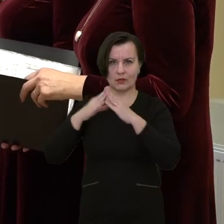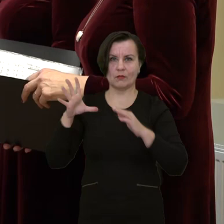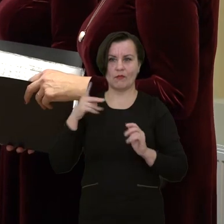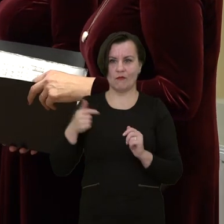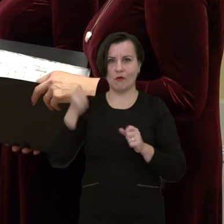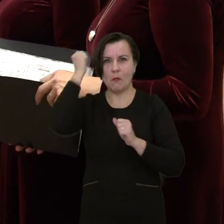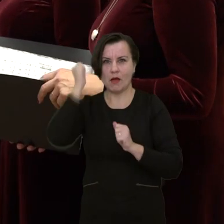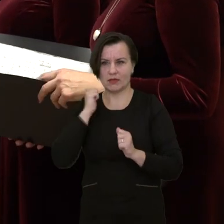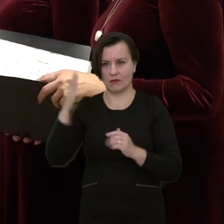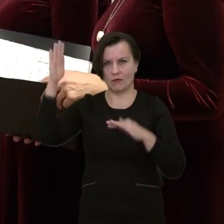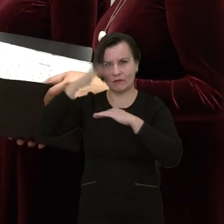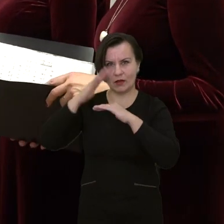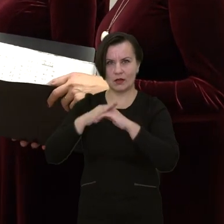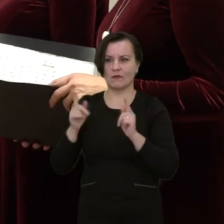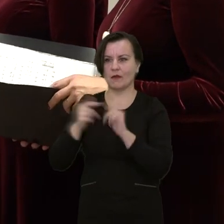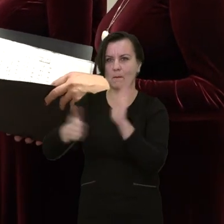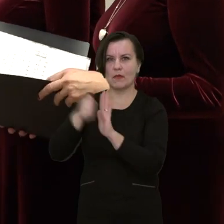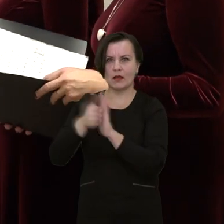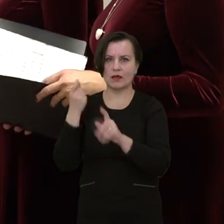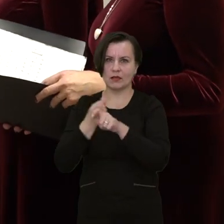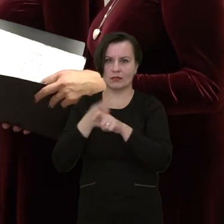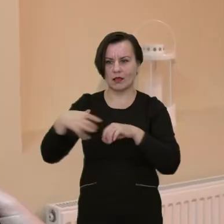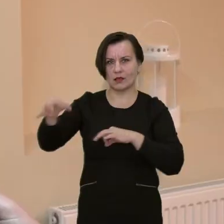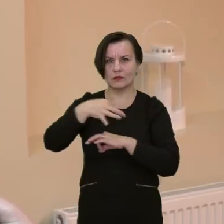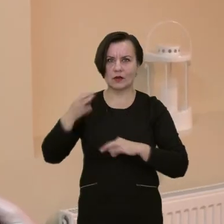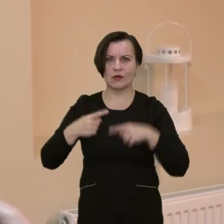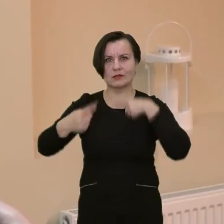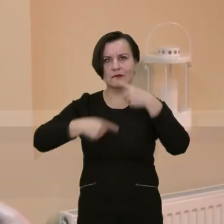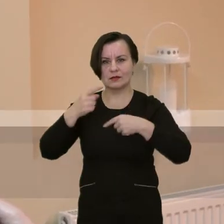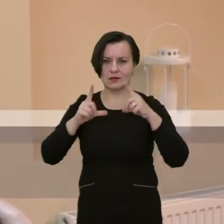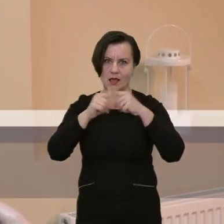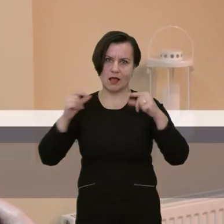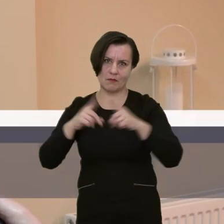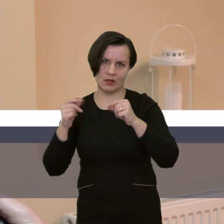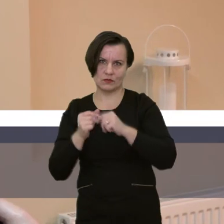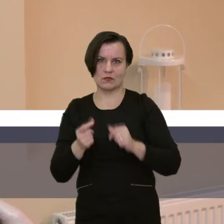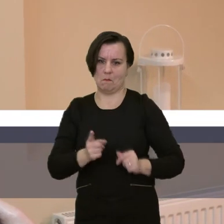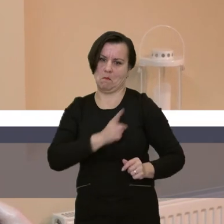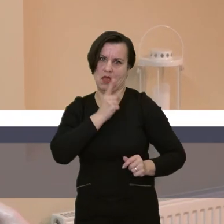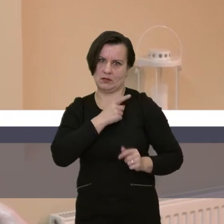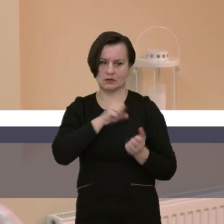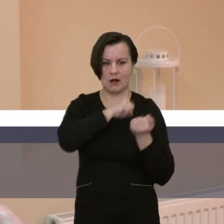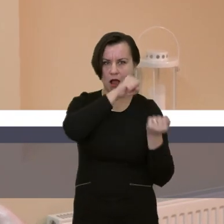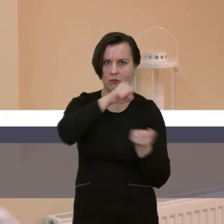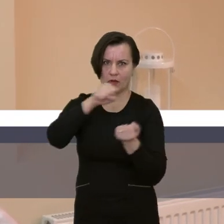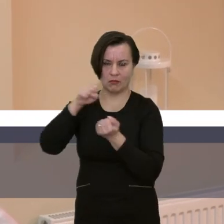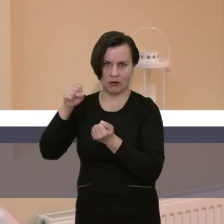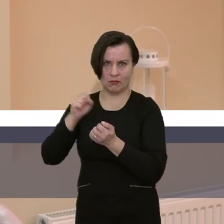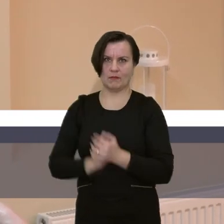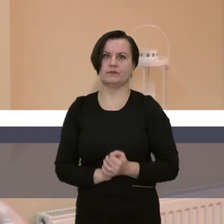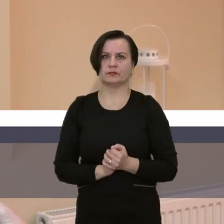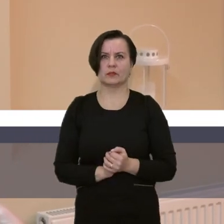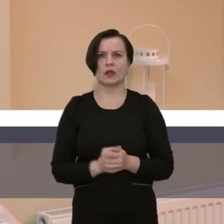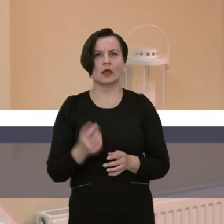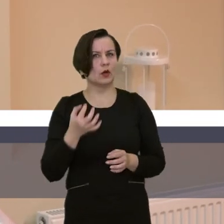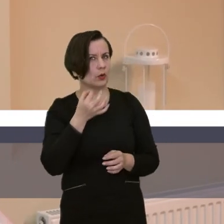puoselėtojai sertifikuoti meistrai. Dar nebuvo taip, kad visi sertifikuoti Kėdainių krašto